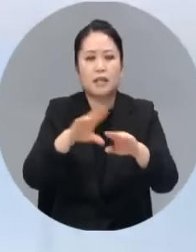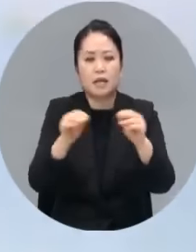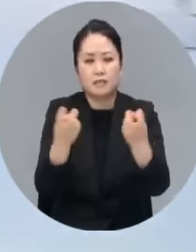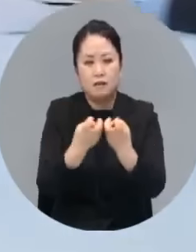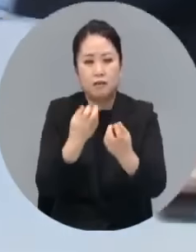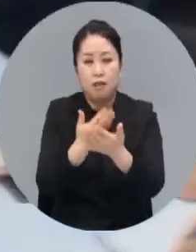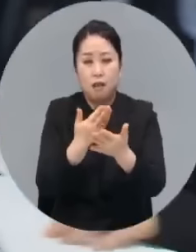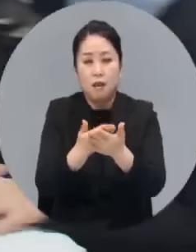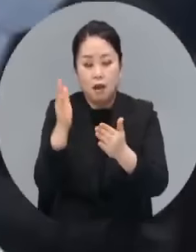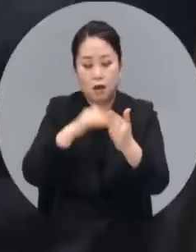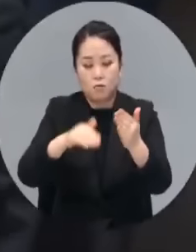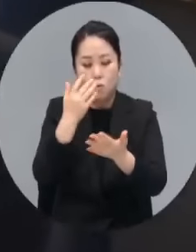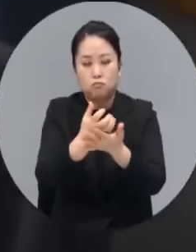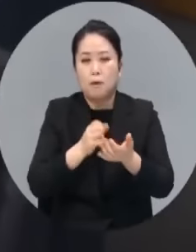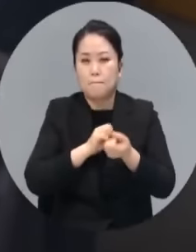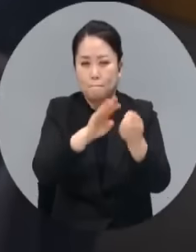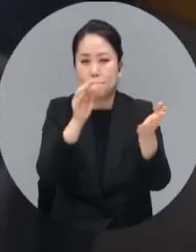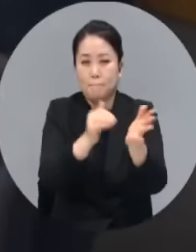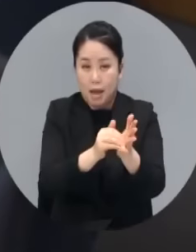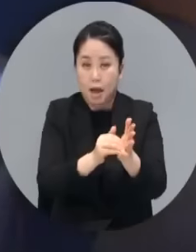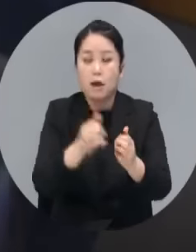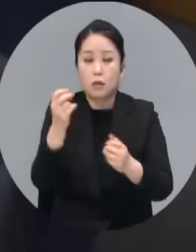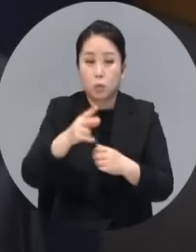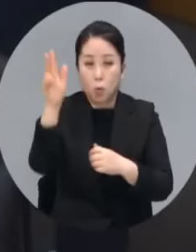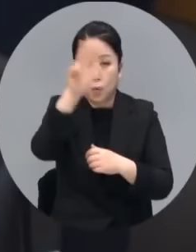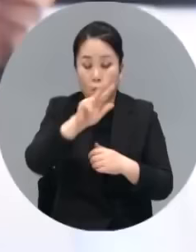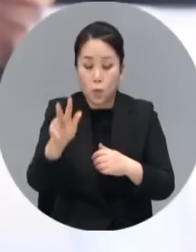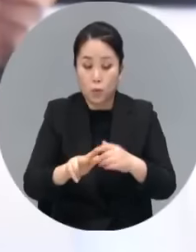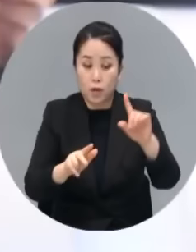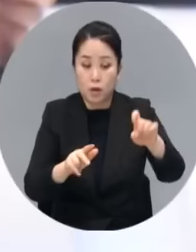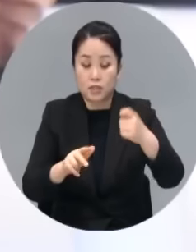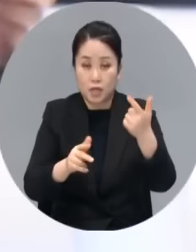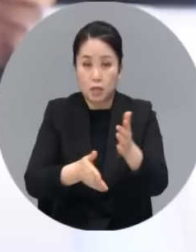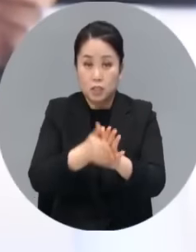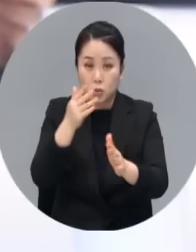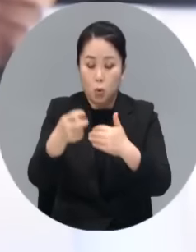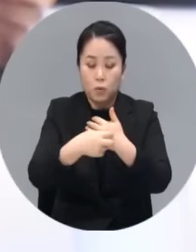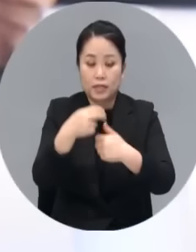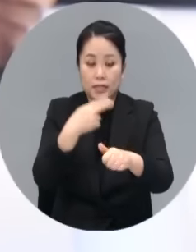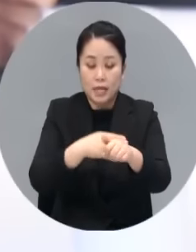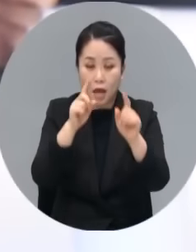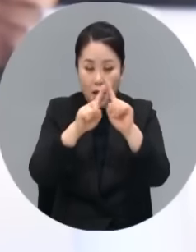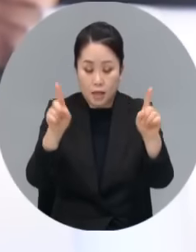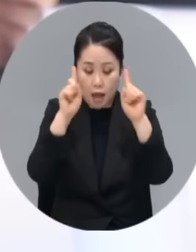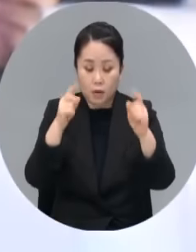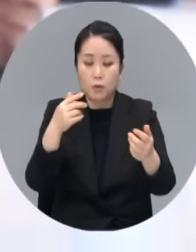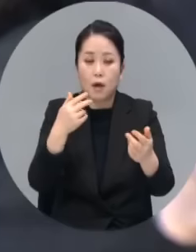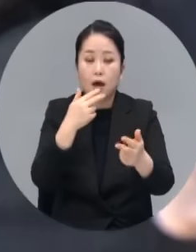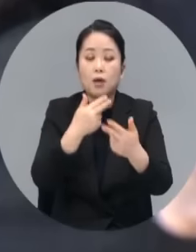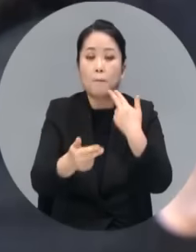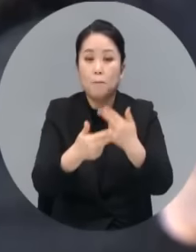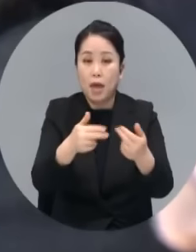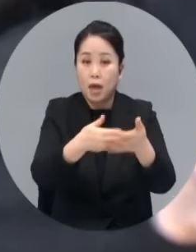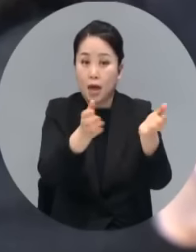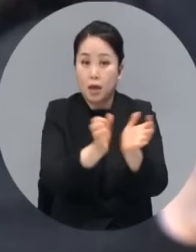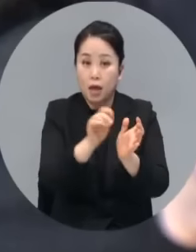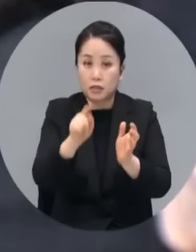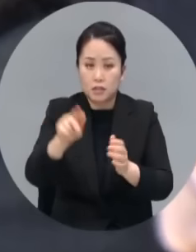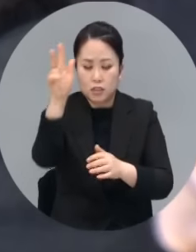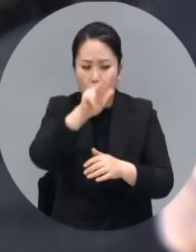포함한 대한의사협회 산하 16개 시도 의사회는 오는 15일 전국 궐기대회도 계획하고 있어 의대